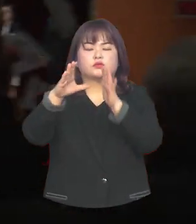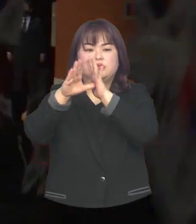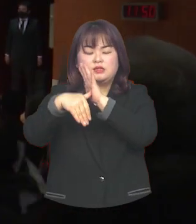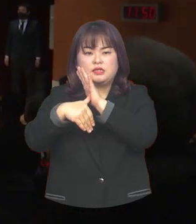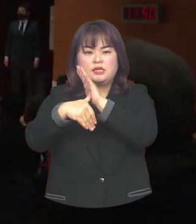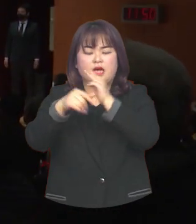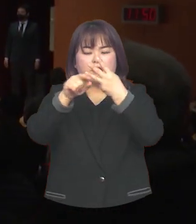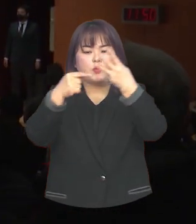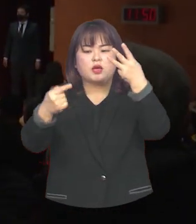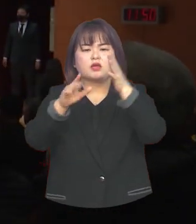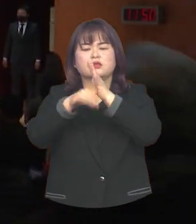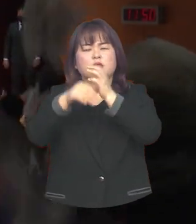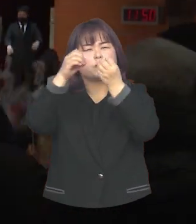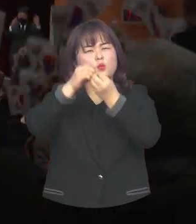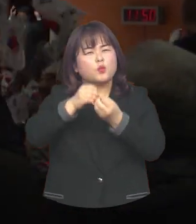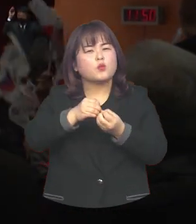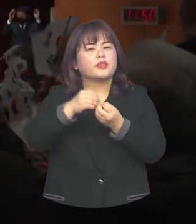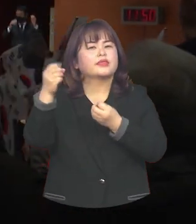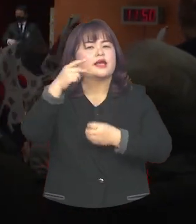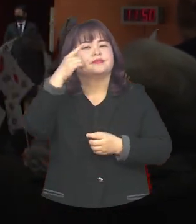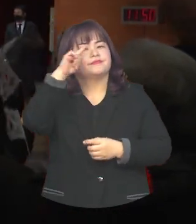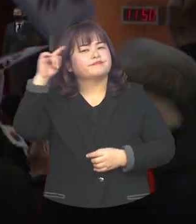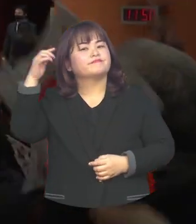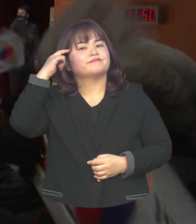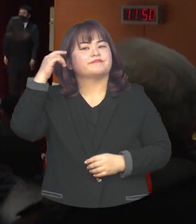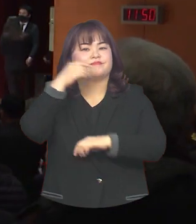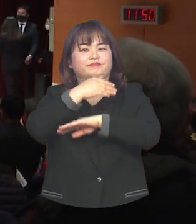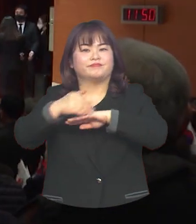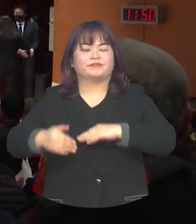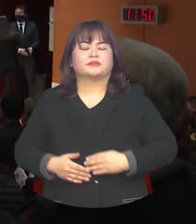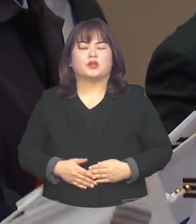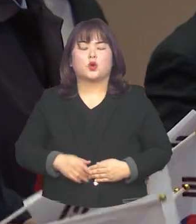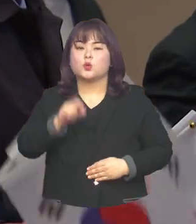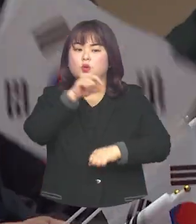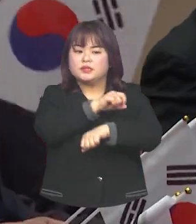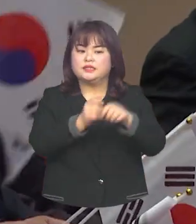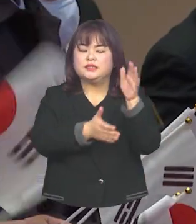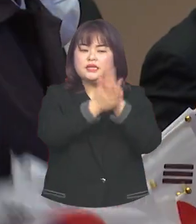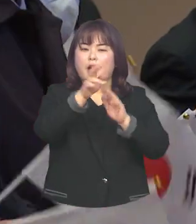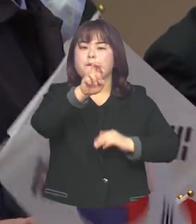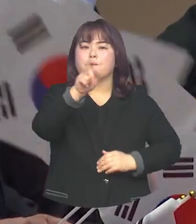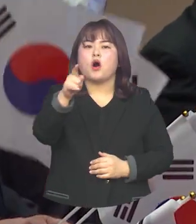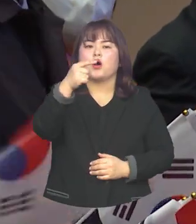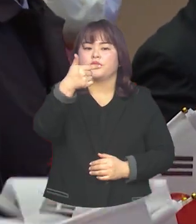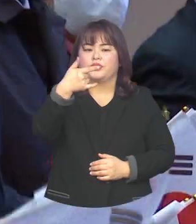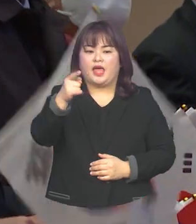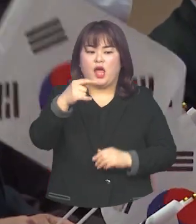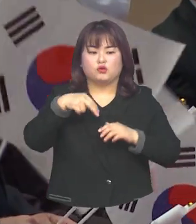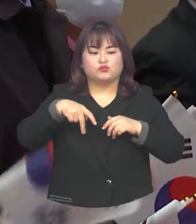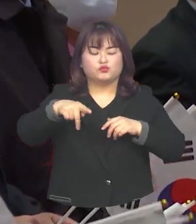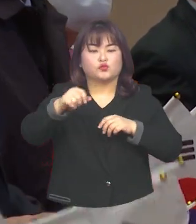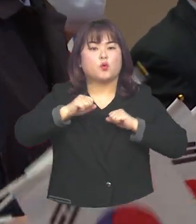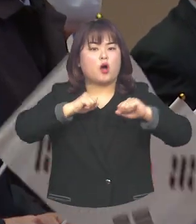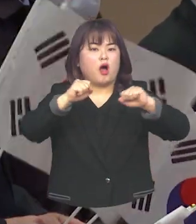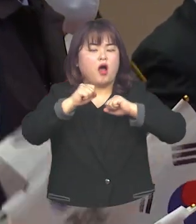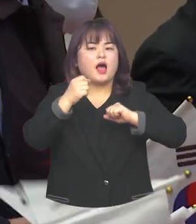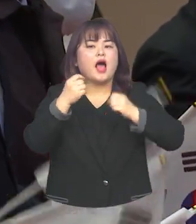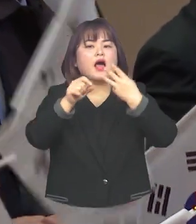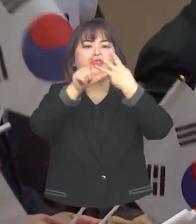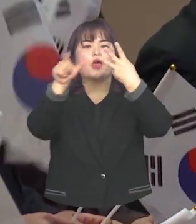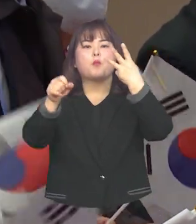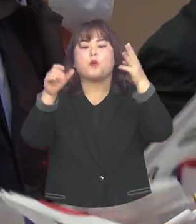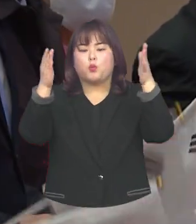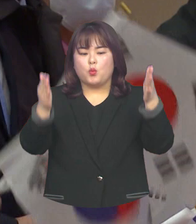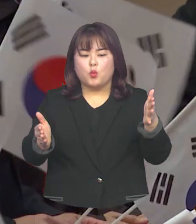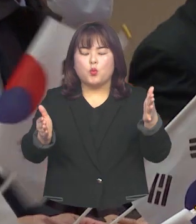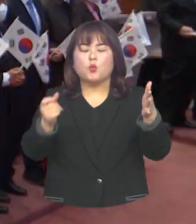1일 그날 우리 선조들의 고귀한 뜻을 되새겼습니다. 용인특례시는 먼해 만세운동길 걷기 등 3월 한